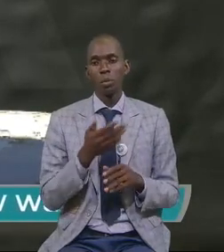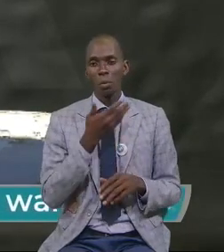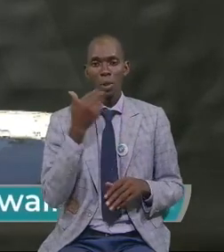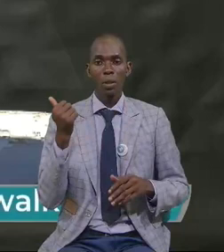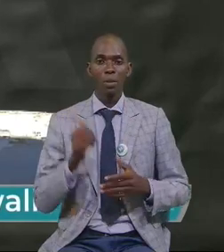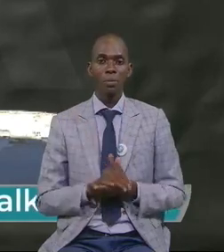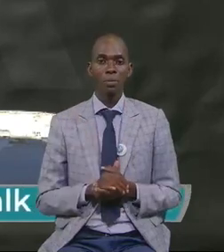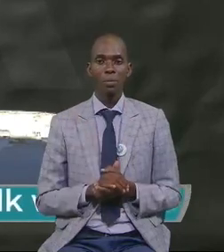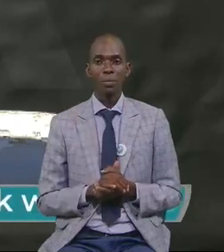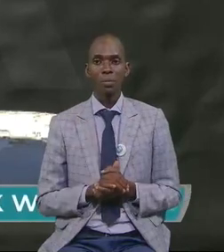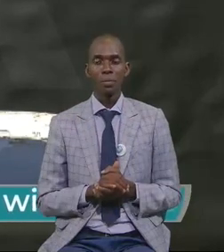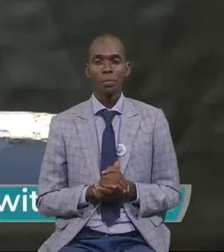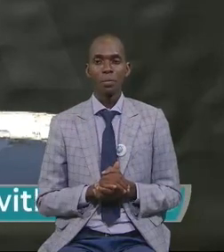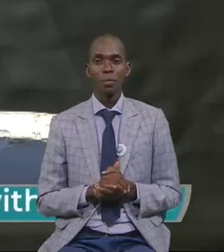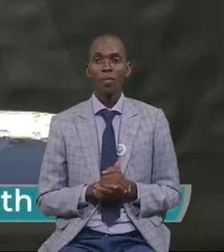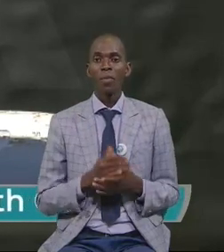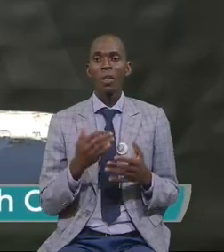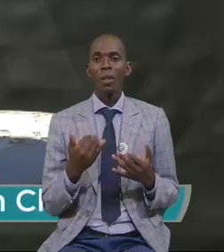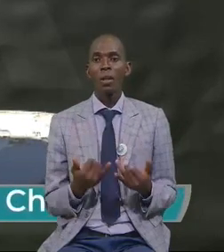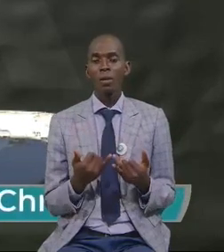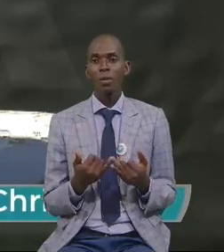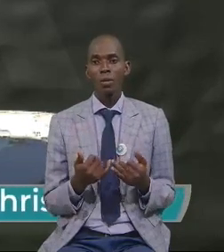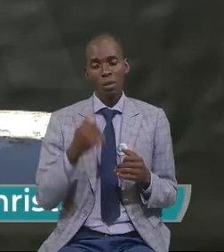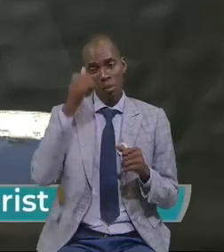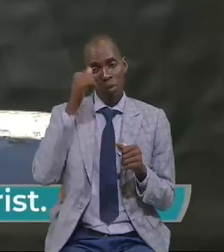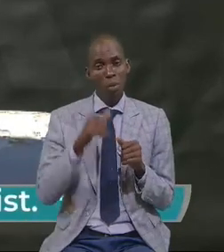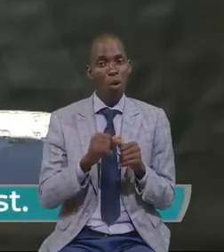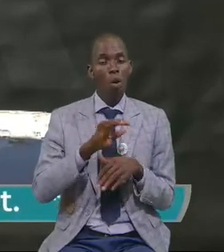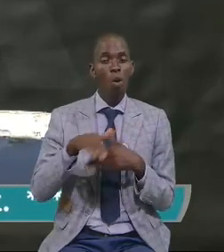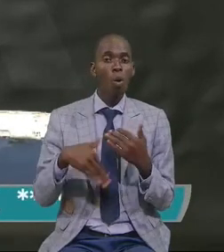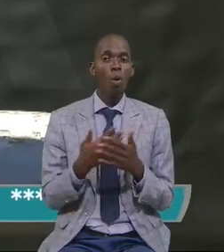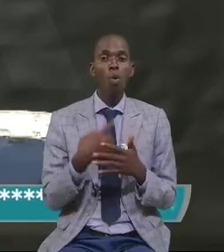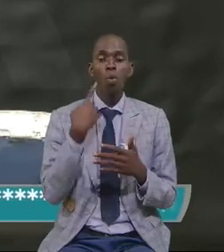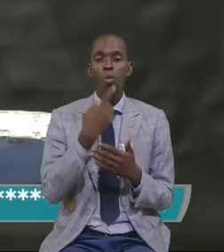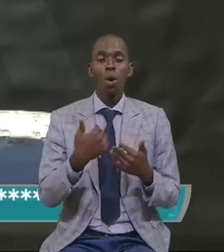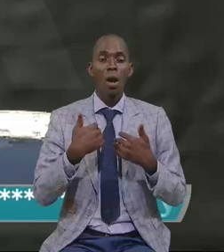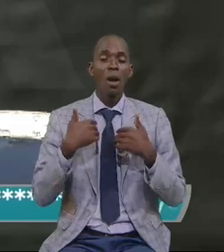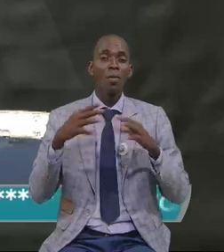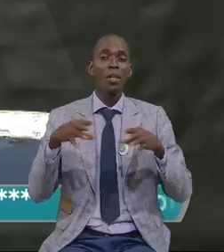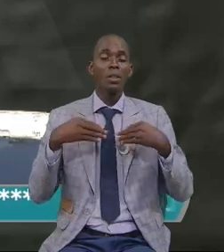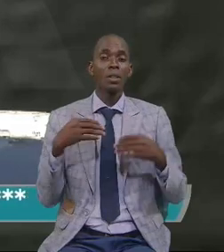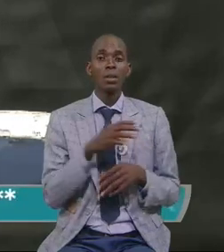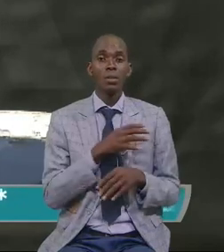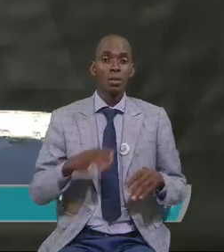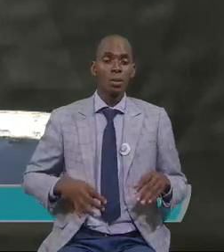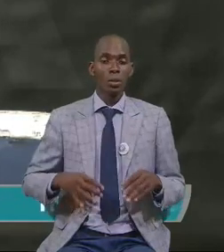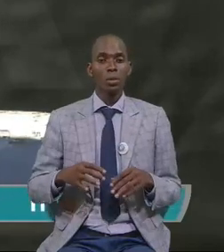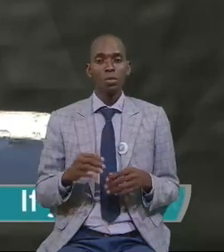Toutes les coordonnées que vous donnez doivent être exactes,